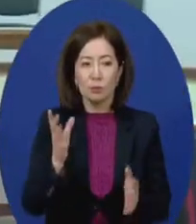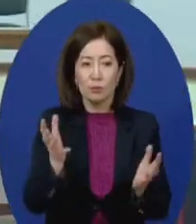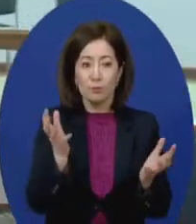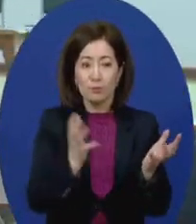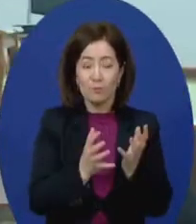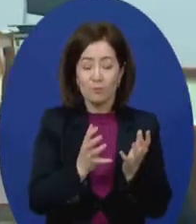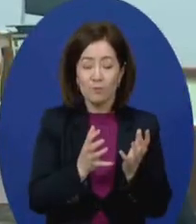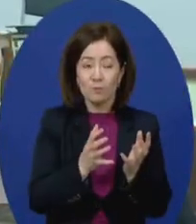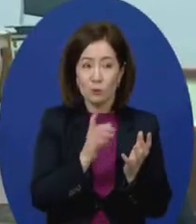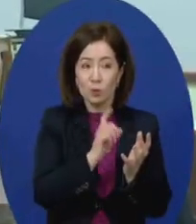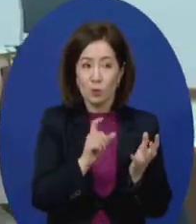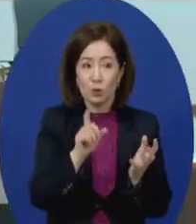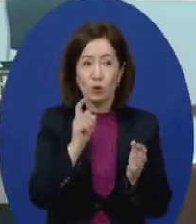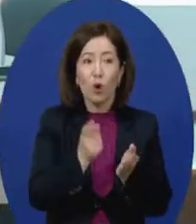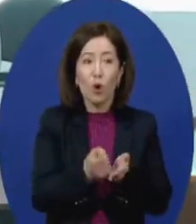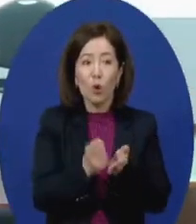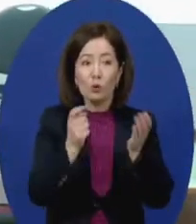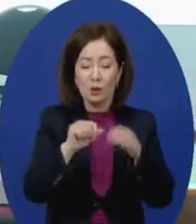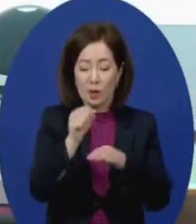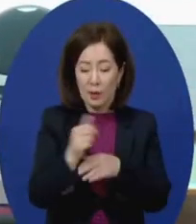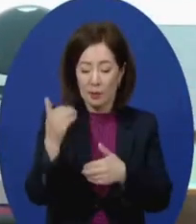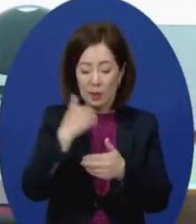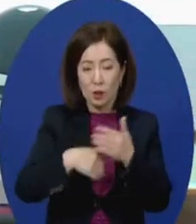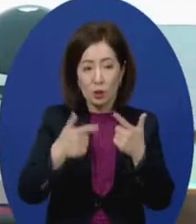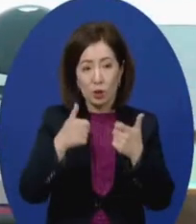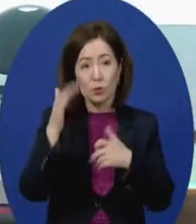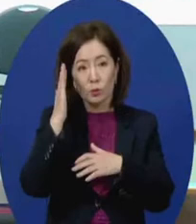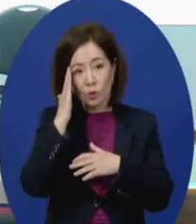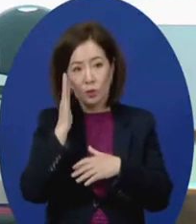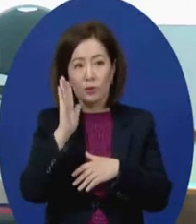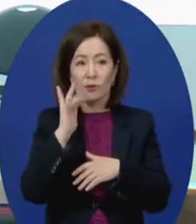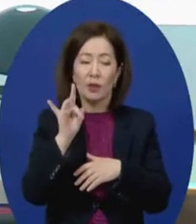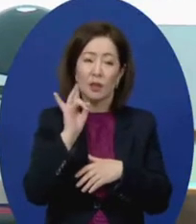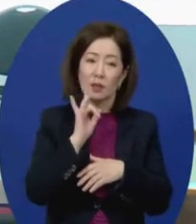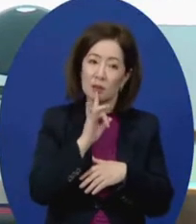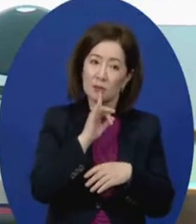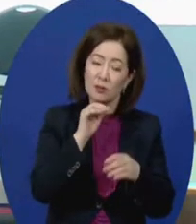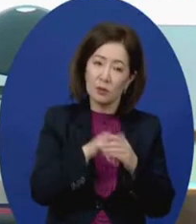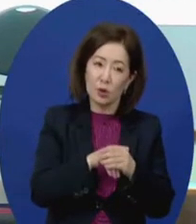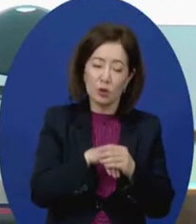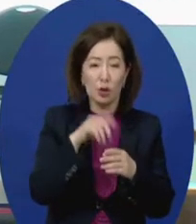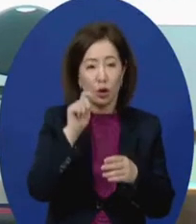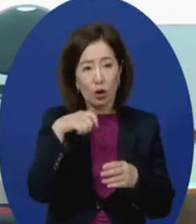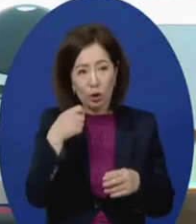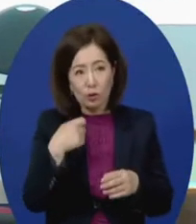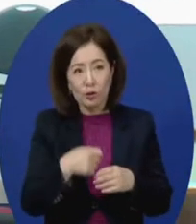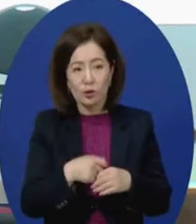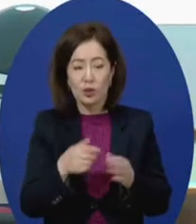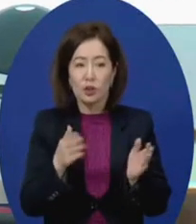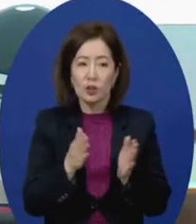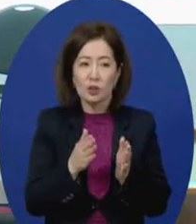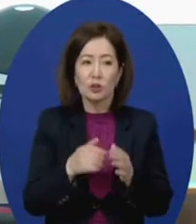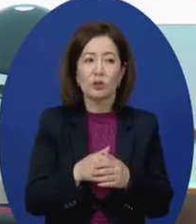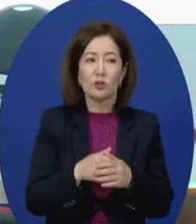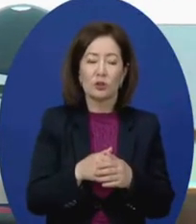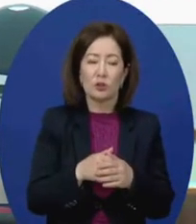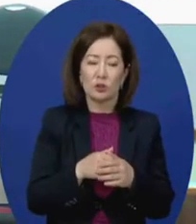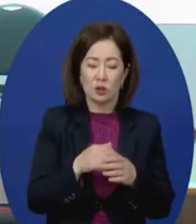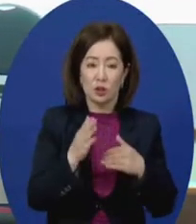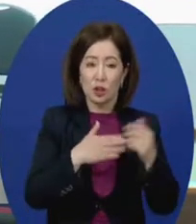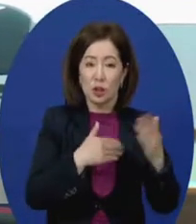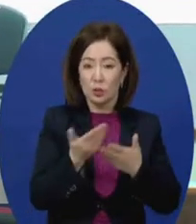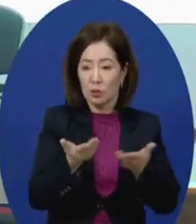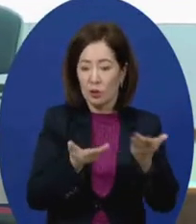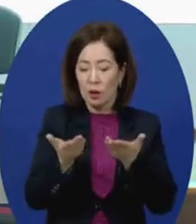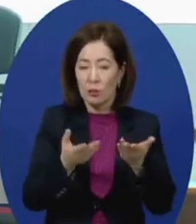хүмүүс ч Хөмсгөл аймаг дээр ч бошид урд нь хоноо тийм байна. Баар ресторан, дугаан зам, холтон, за жижиг хаан хотод энэ дээр илүү